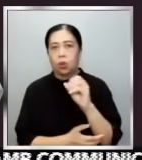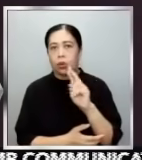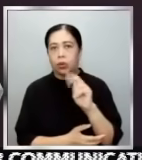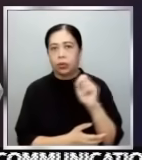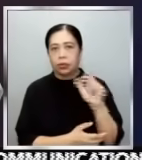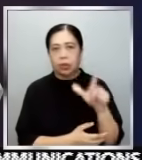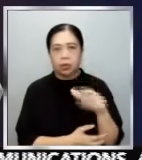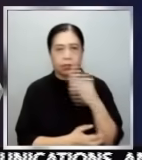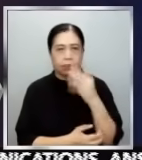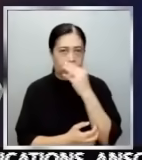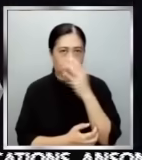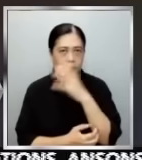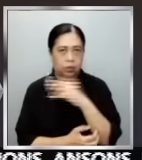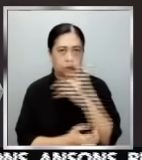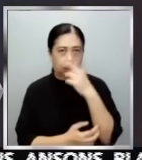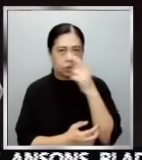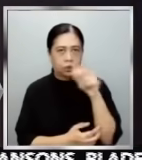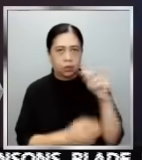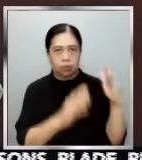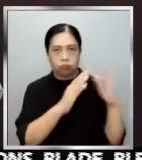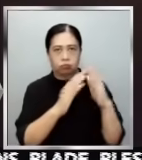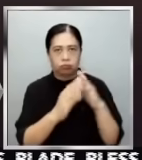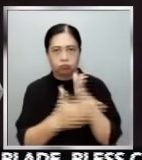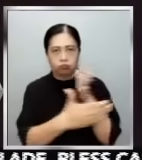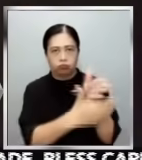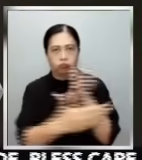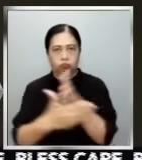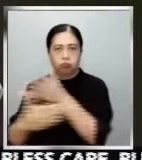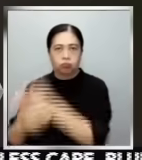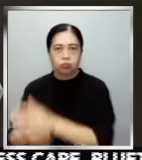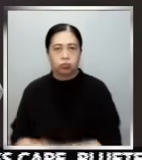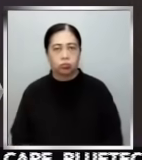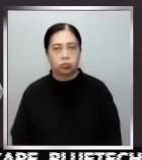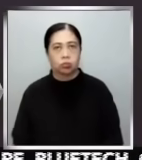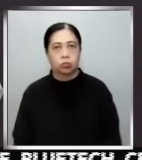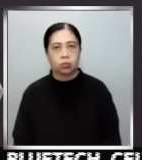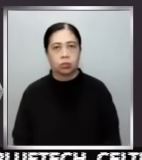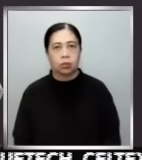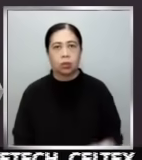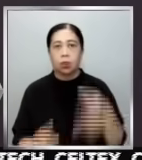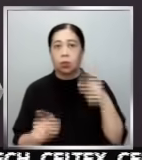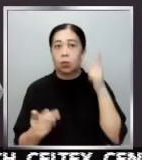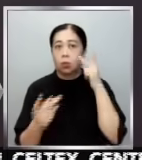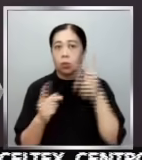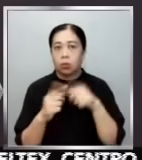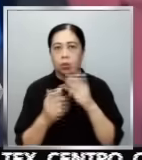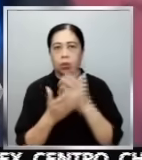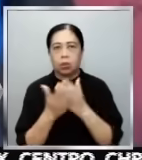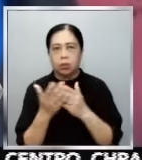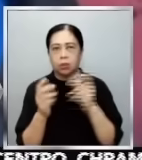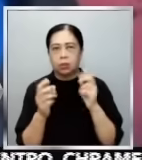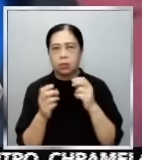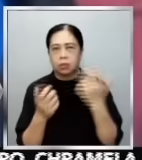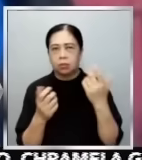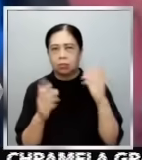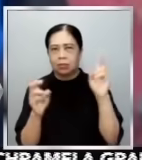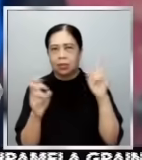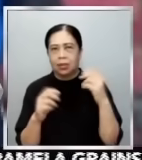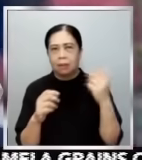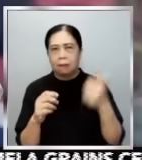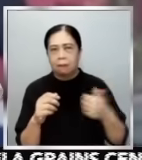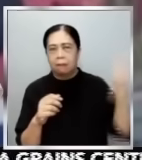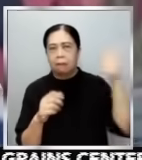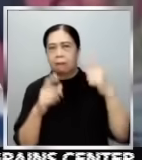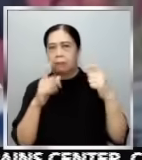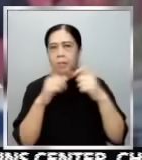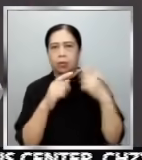Rizal ang mga bahay na ito target ng operas ang ilang top officials umano ng cppp